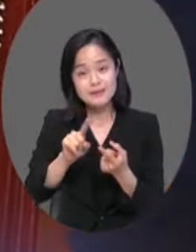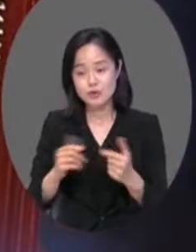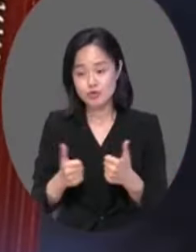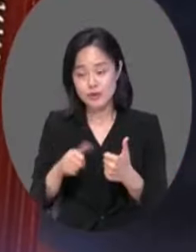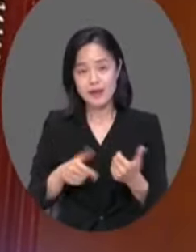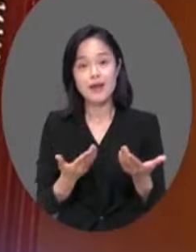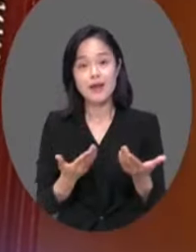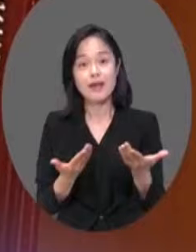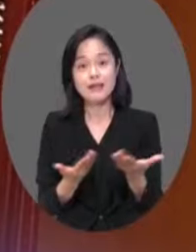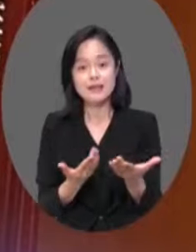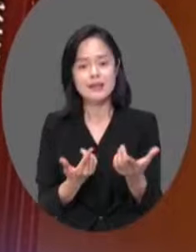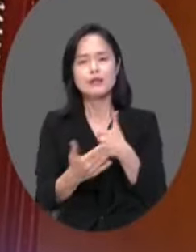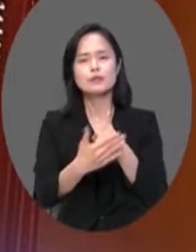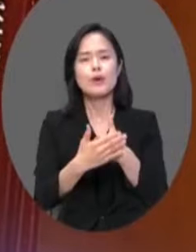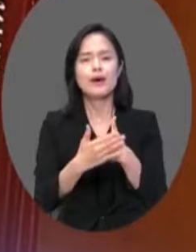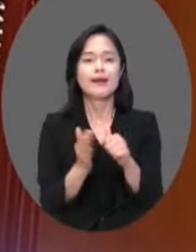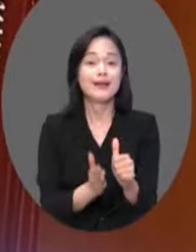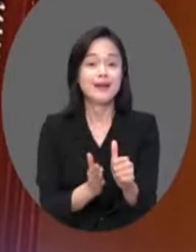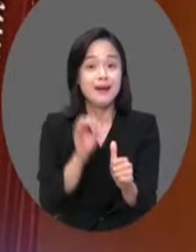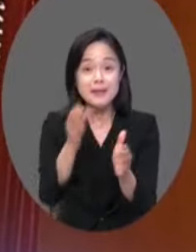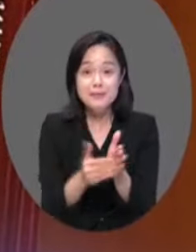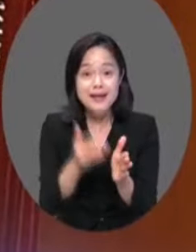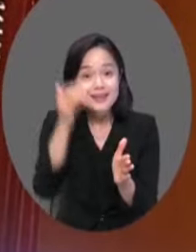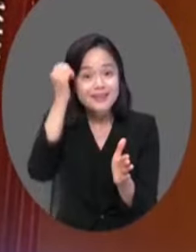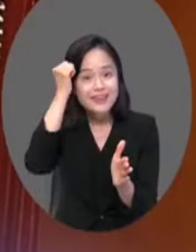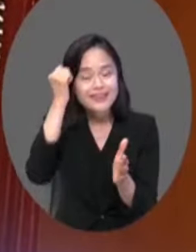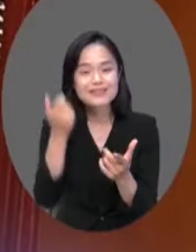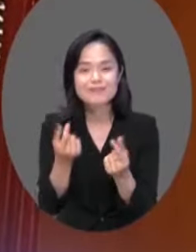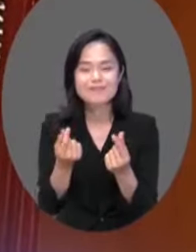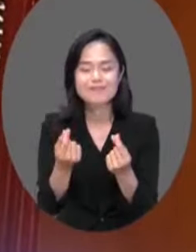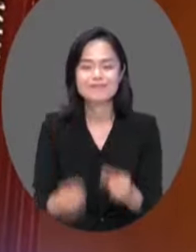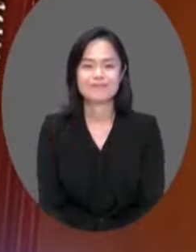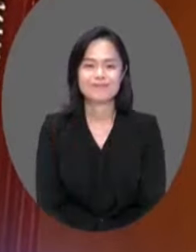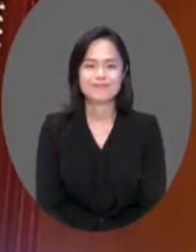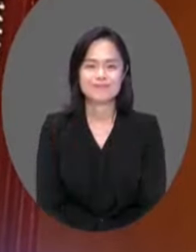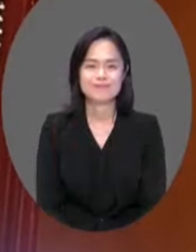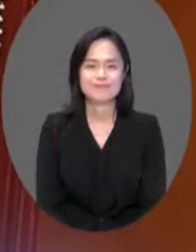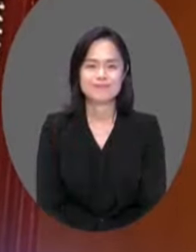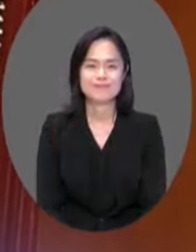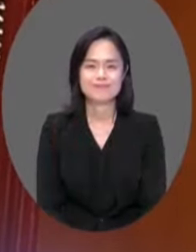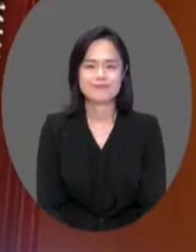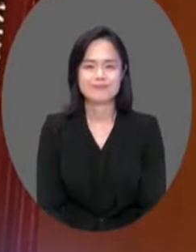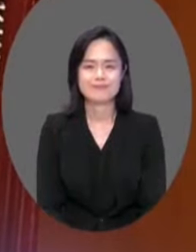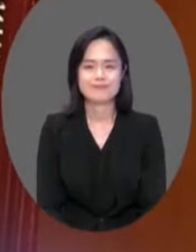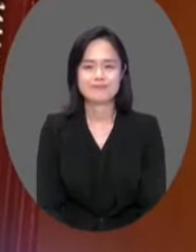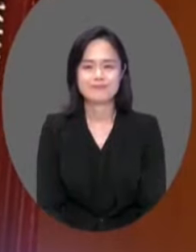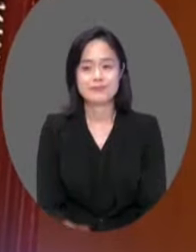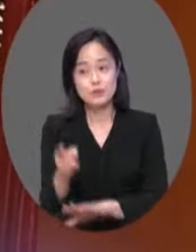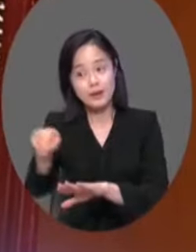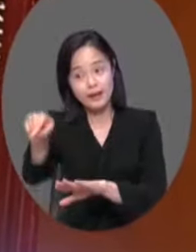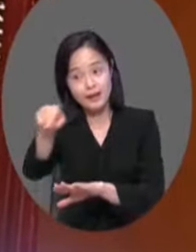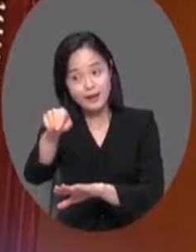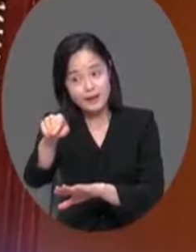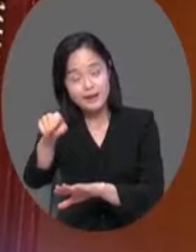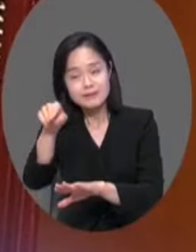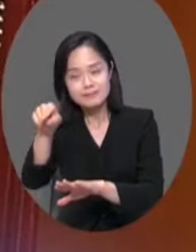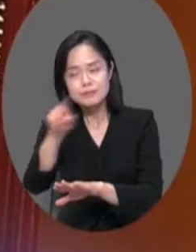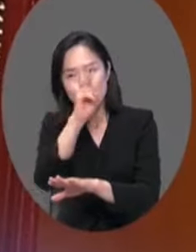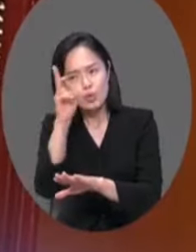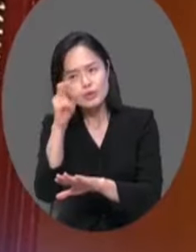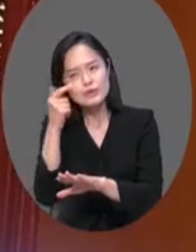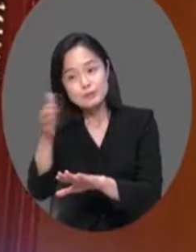얘기 말씀드릴 텐데요. 부위원장님한테는 이따 오후에 질의 드리려고 하고요. 우선 그 민영삼 사장님께 질의 좀